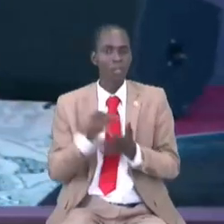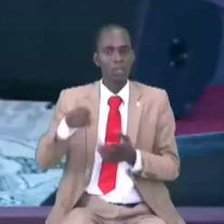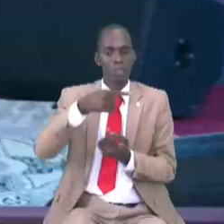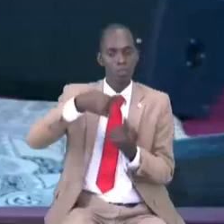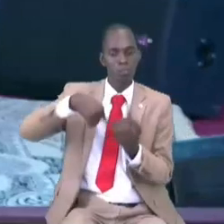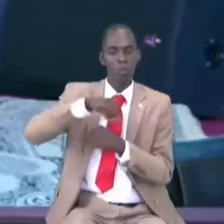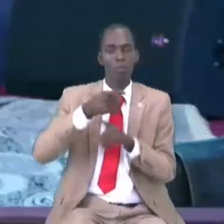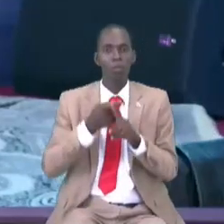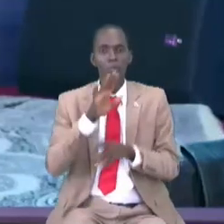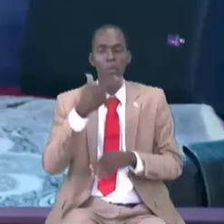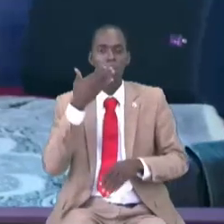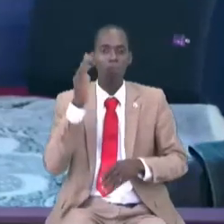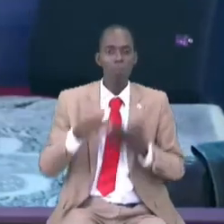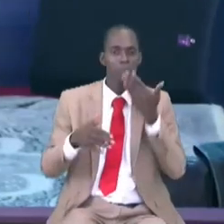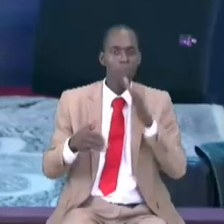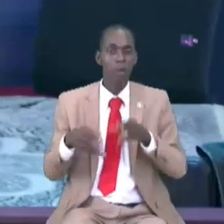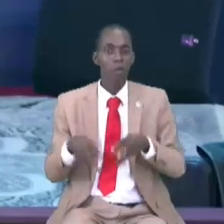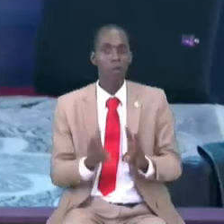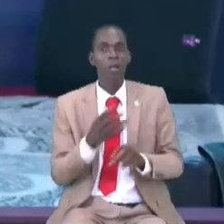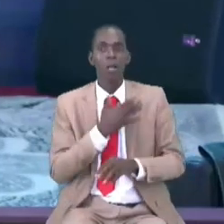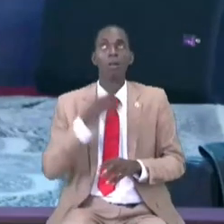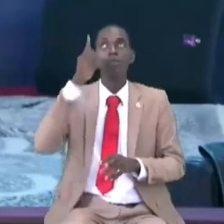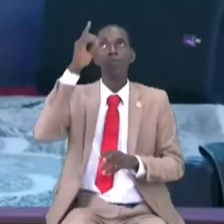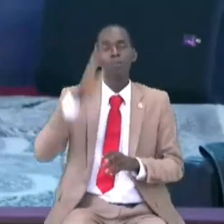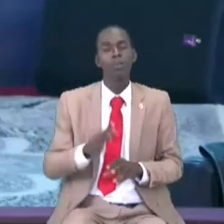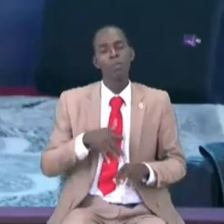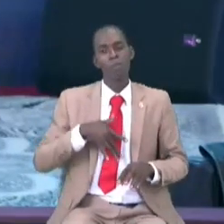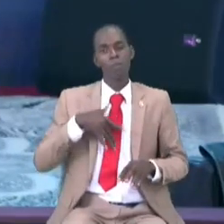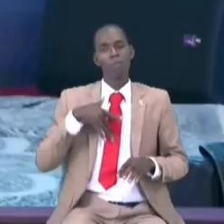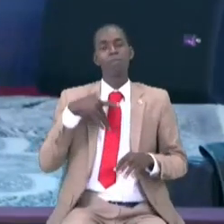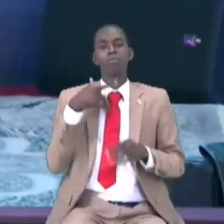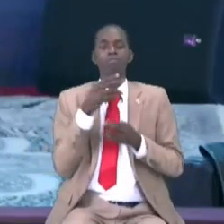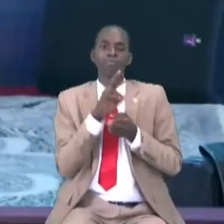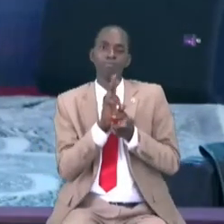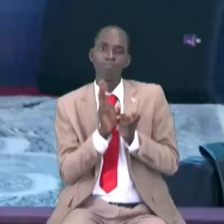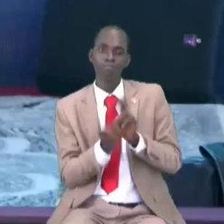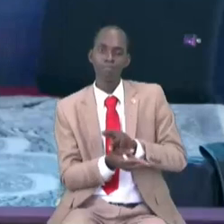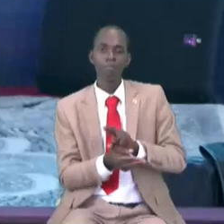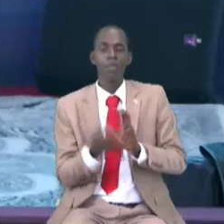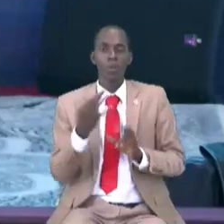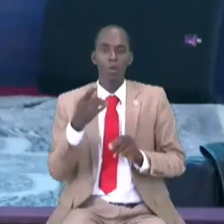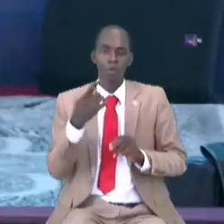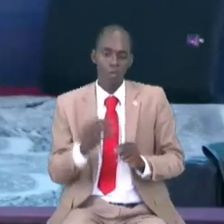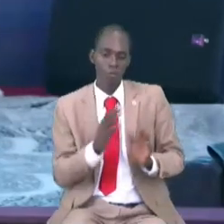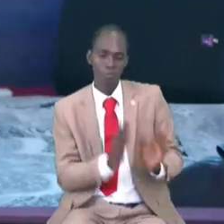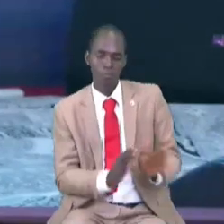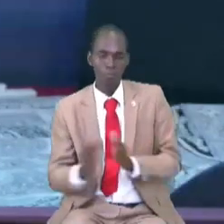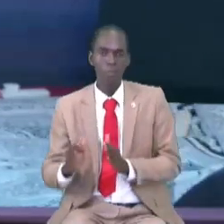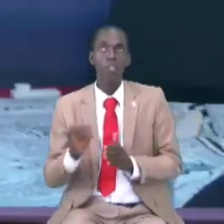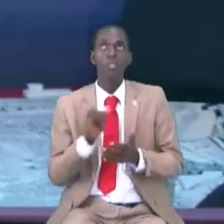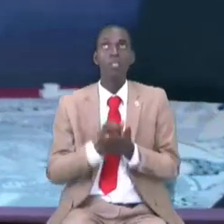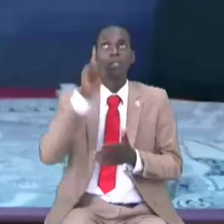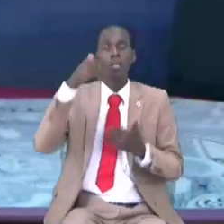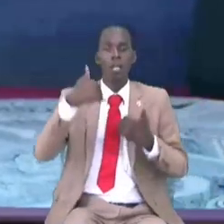repentit du mal qu'ils avaient résolu de leur faire et il ne le fit